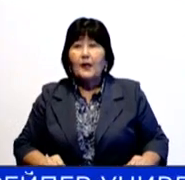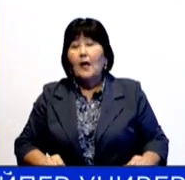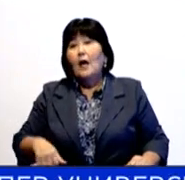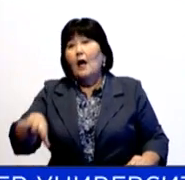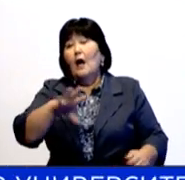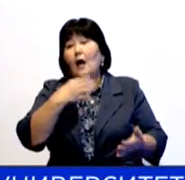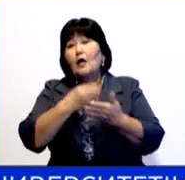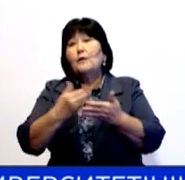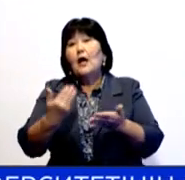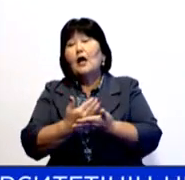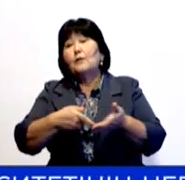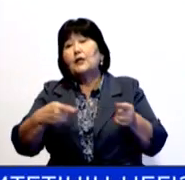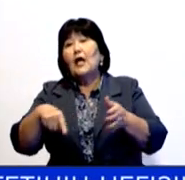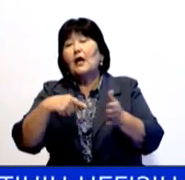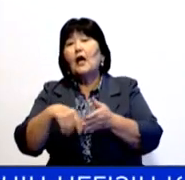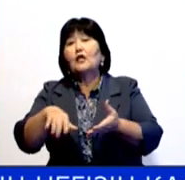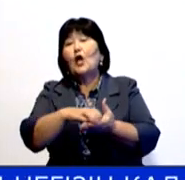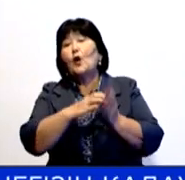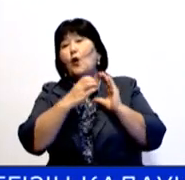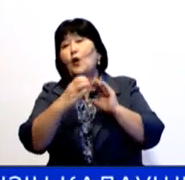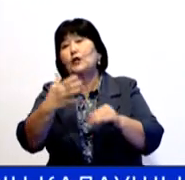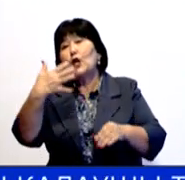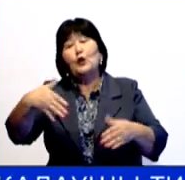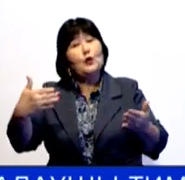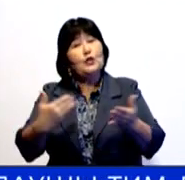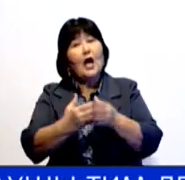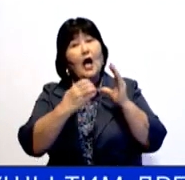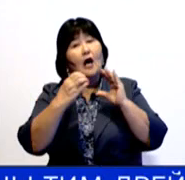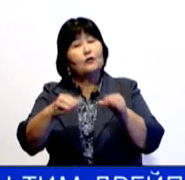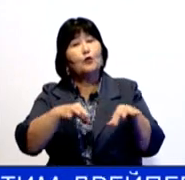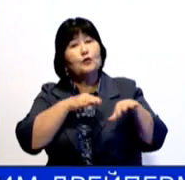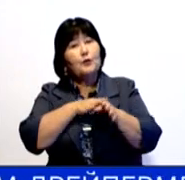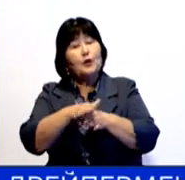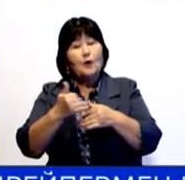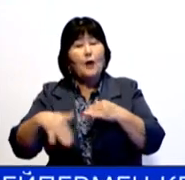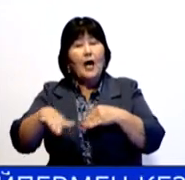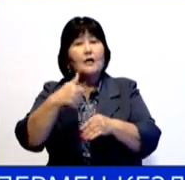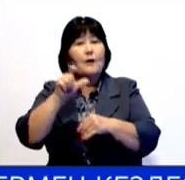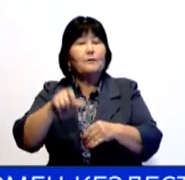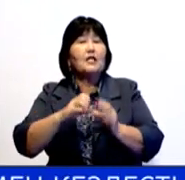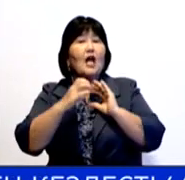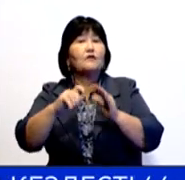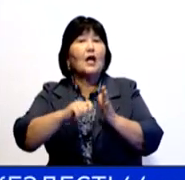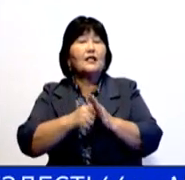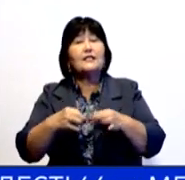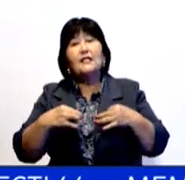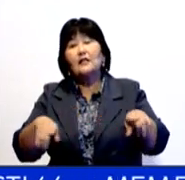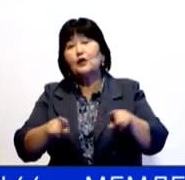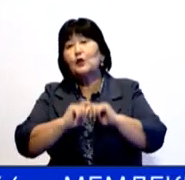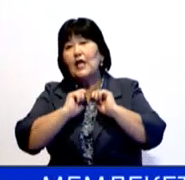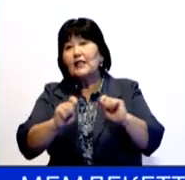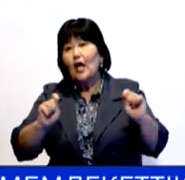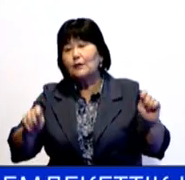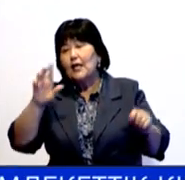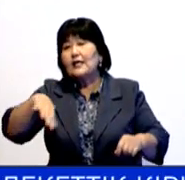Аймақ ақпараттарына ойысақ, қаладағы қоғамдық көліктер 50 жаңа автобуспен толықты. Бүгін аймақ басшысы автобустардың кілтін салтанатты түрде табыстап,